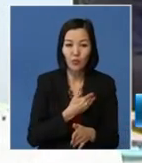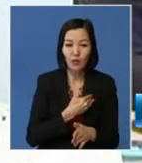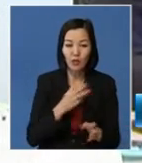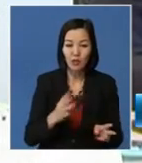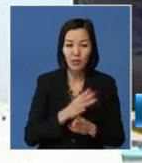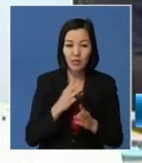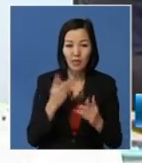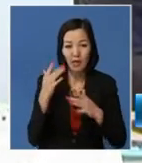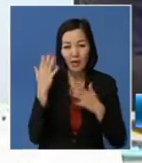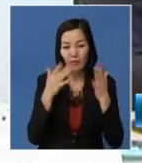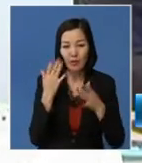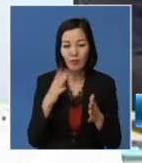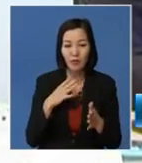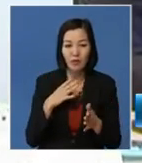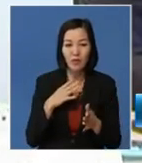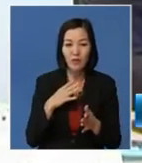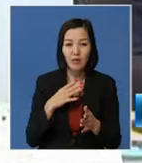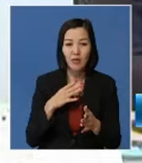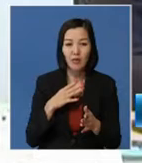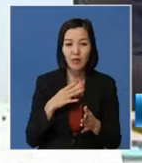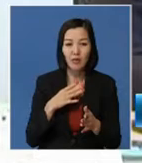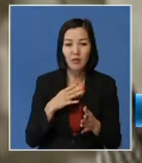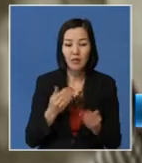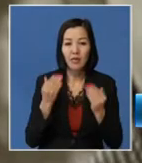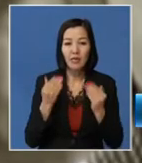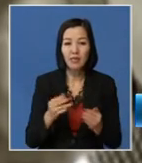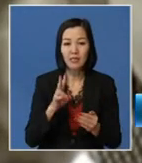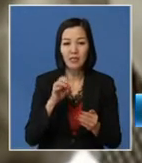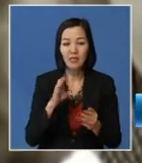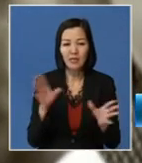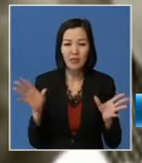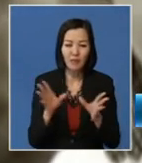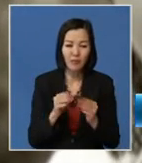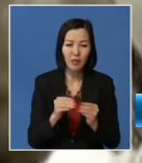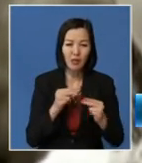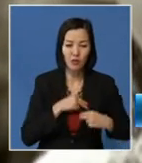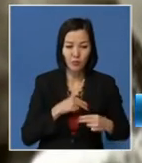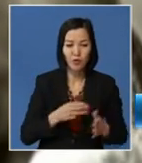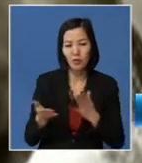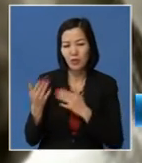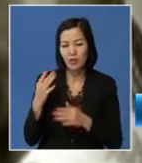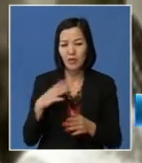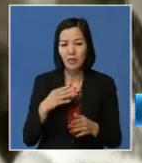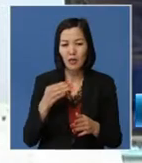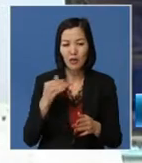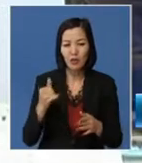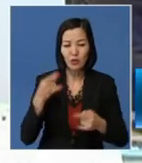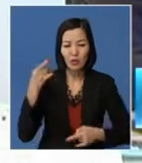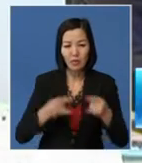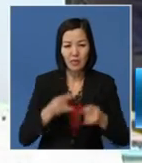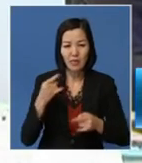осы сәттерде Наташа туралы өткен шақты айту қиын. Ол әріптесіміз осы Жетісу телеарнасын